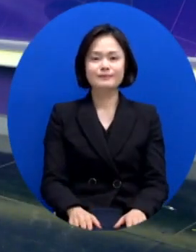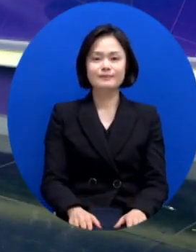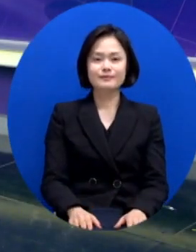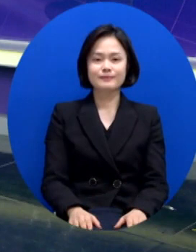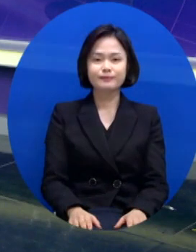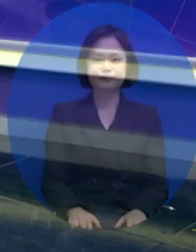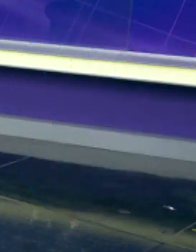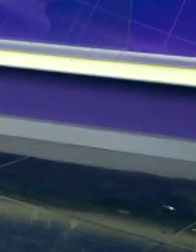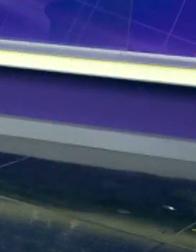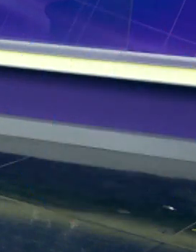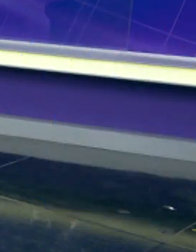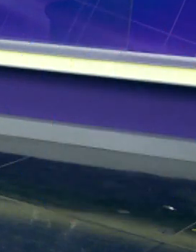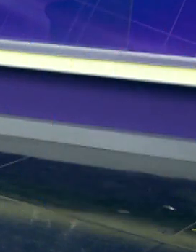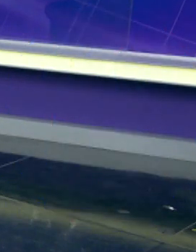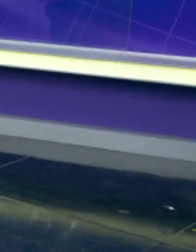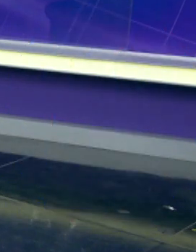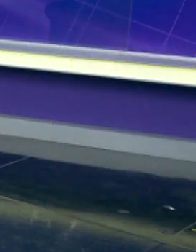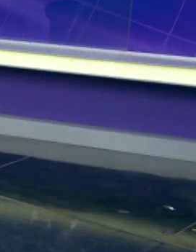no